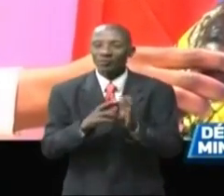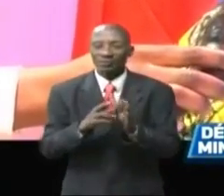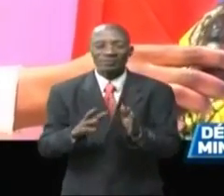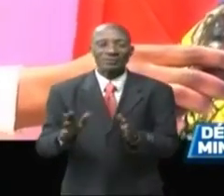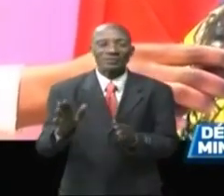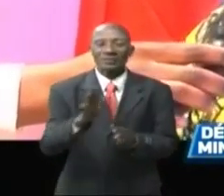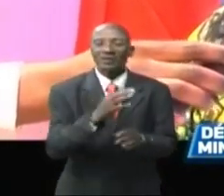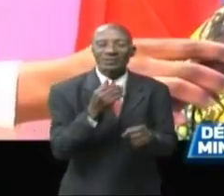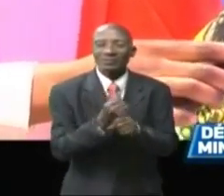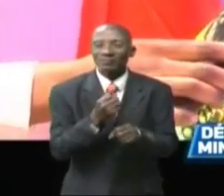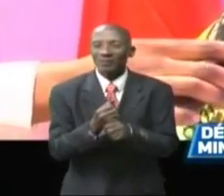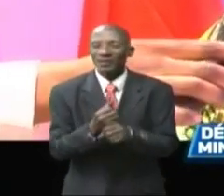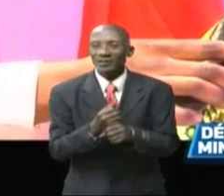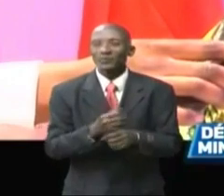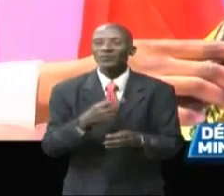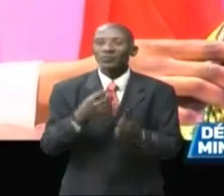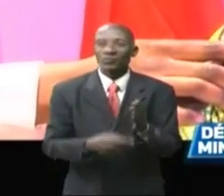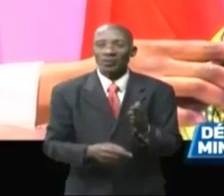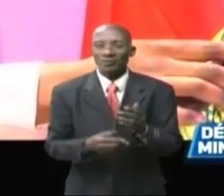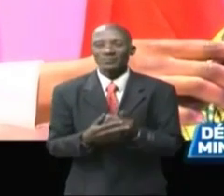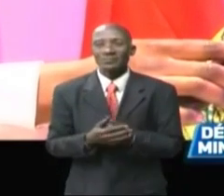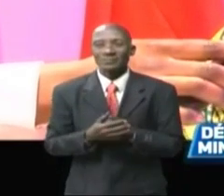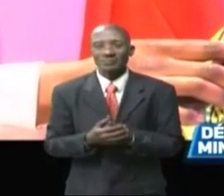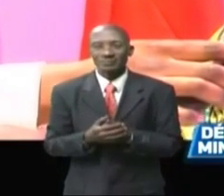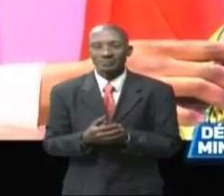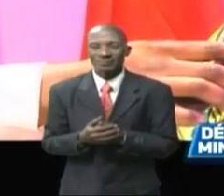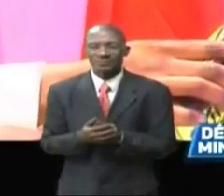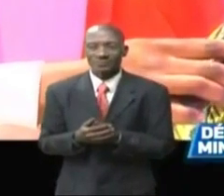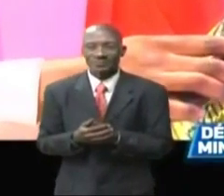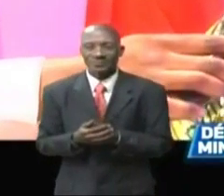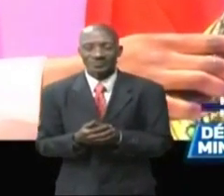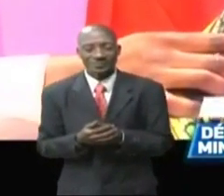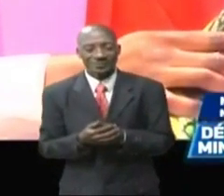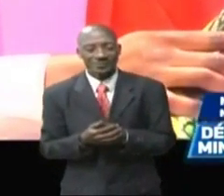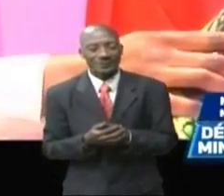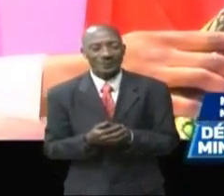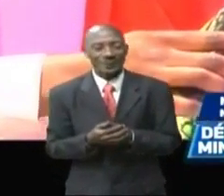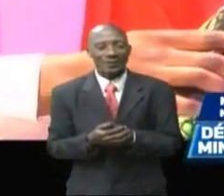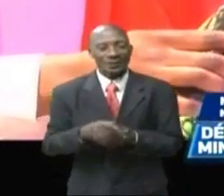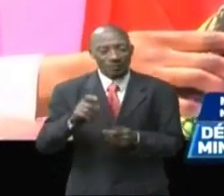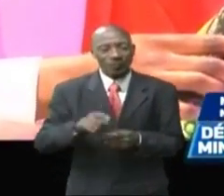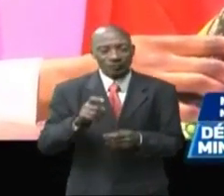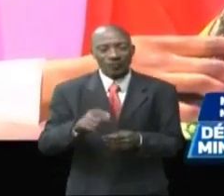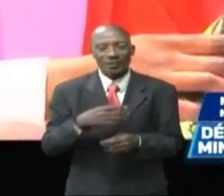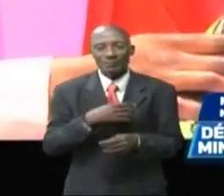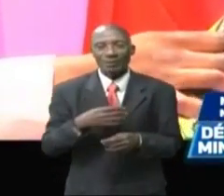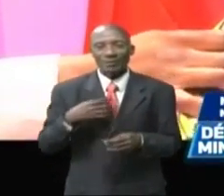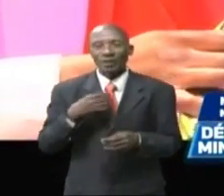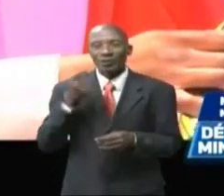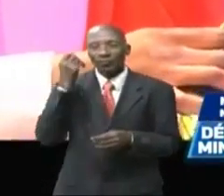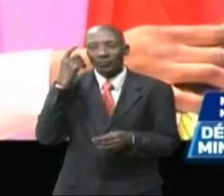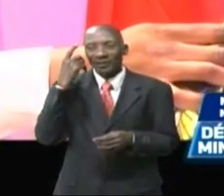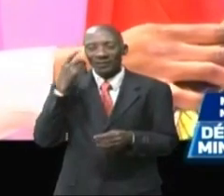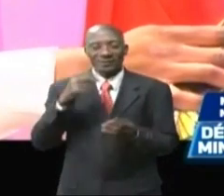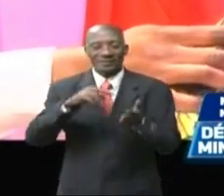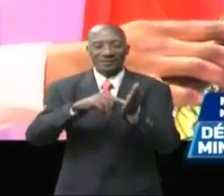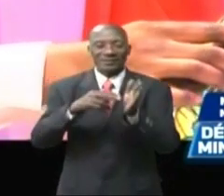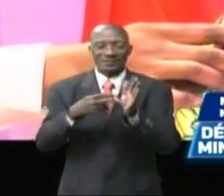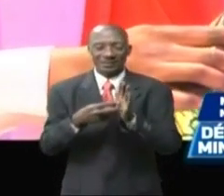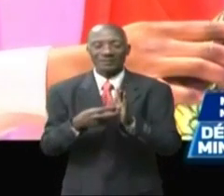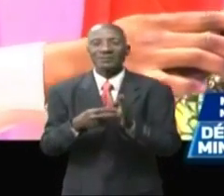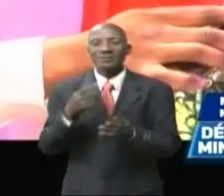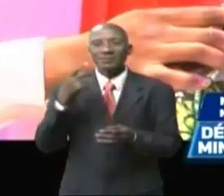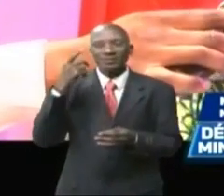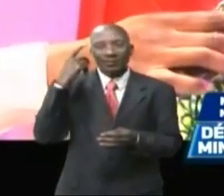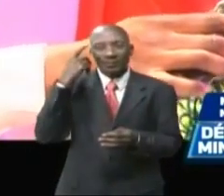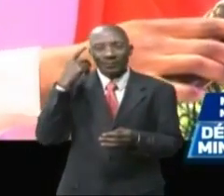Tshilombo, pour son combat contre toute forme de violence basée sur les genres, ainsi